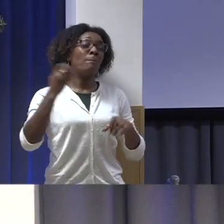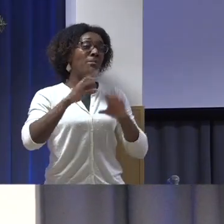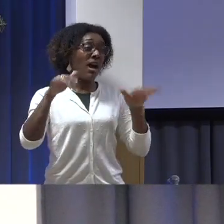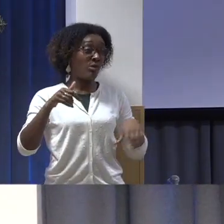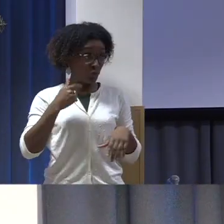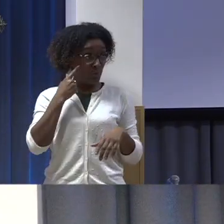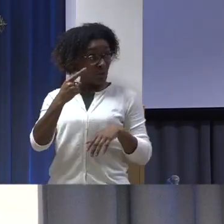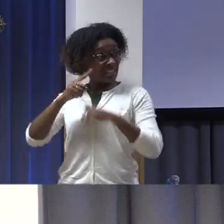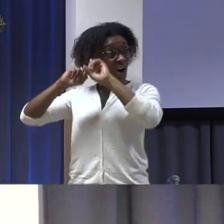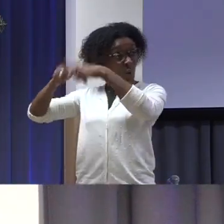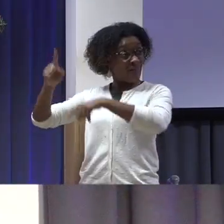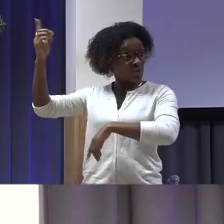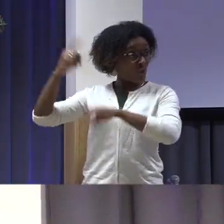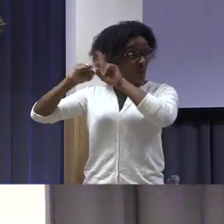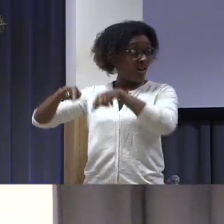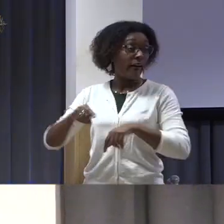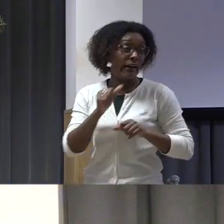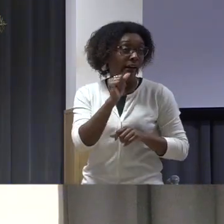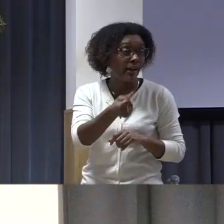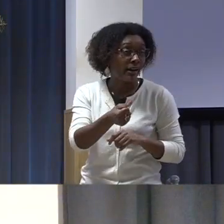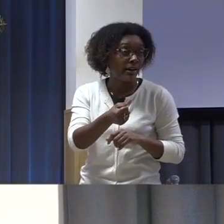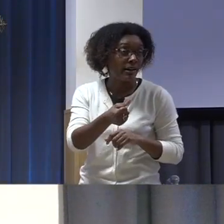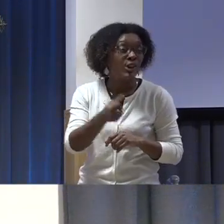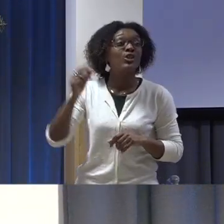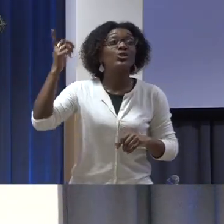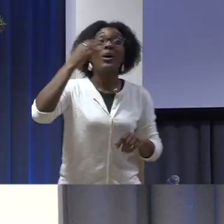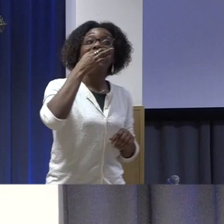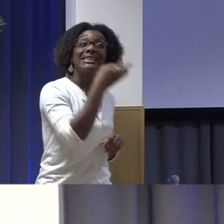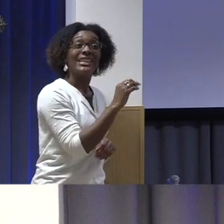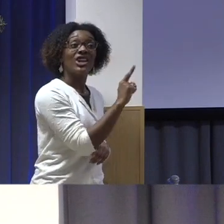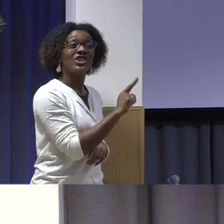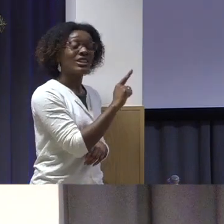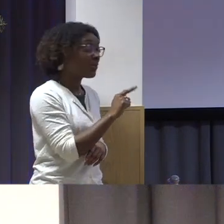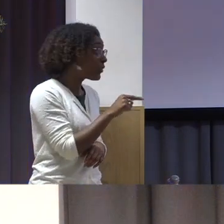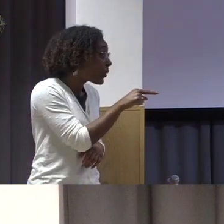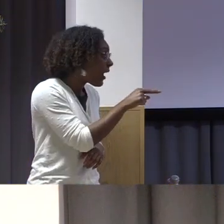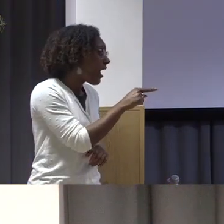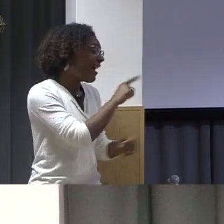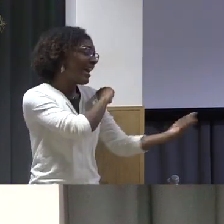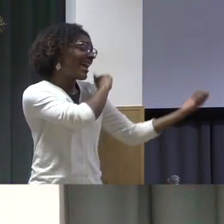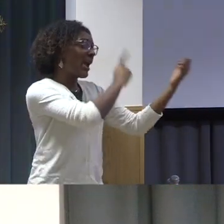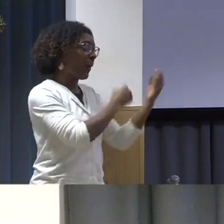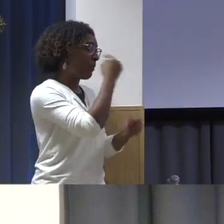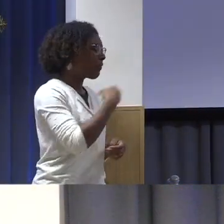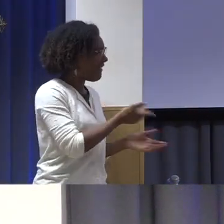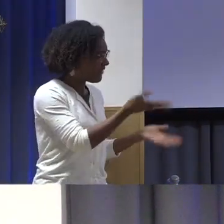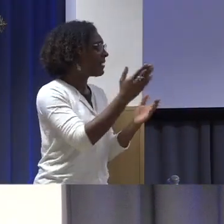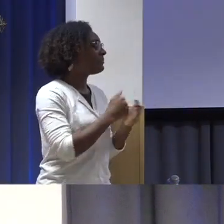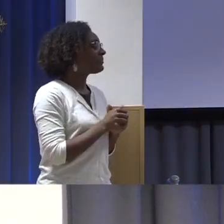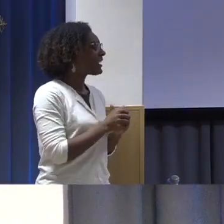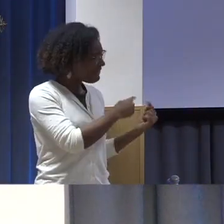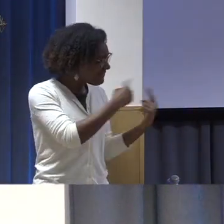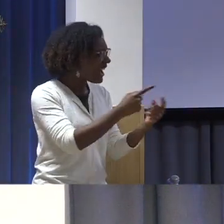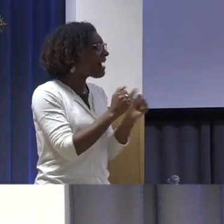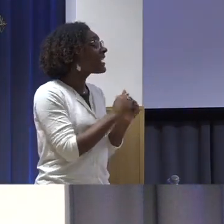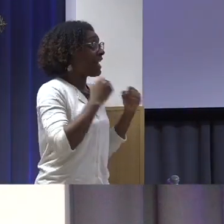tromper je vais dire à gedeon tu es un vaillant héros pour moi enfin avec la force que je te